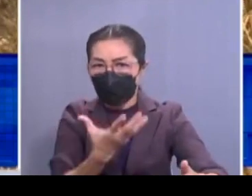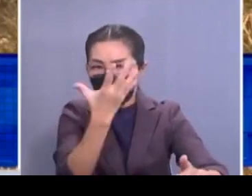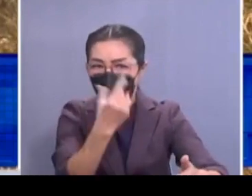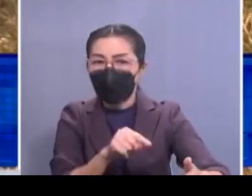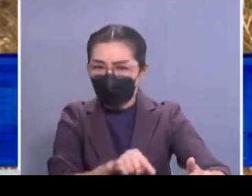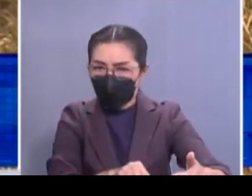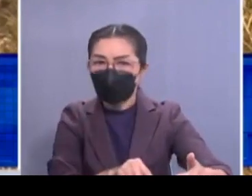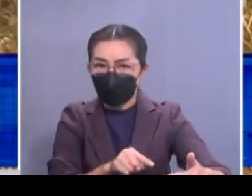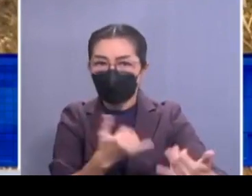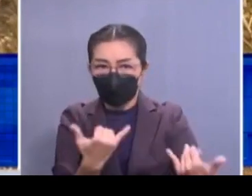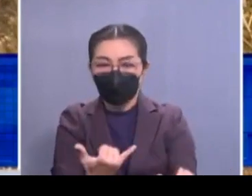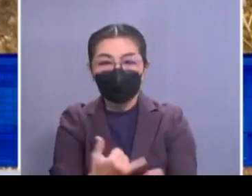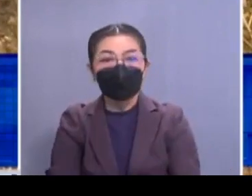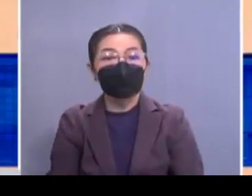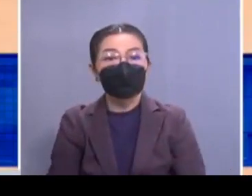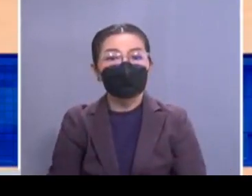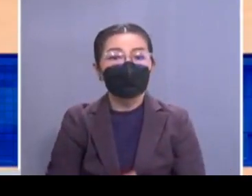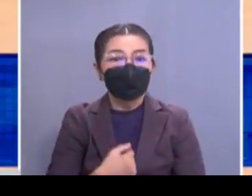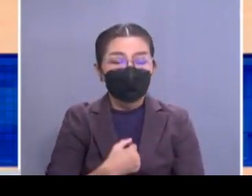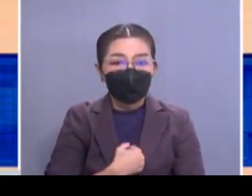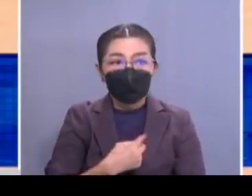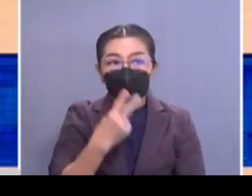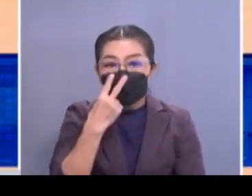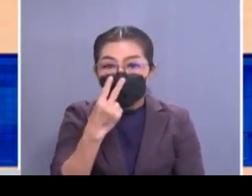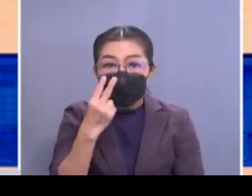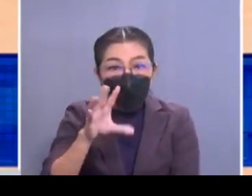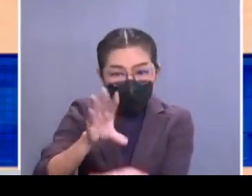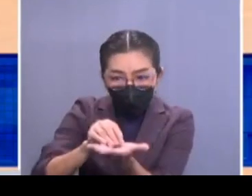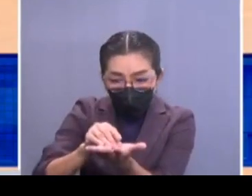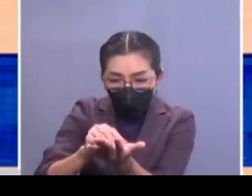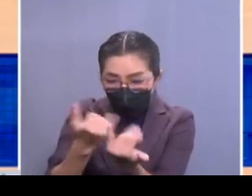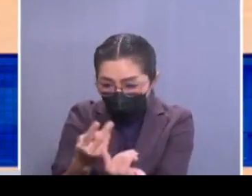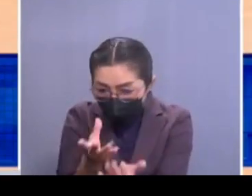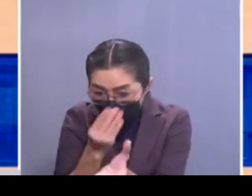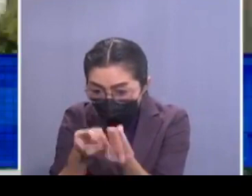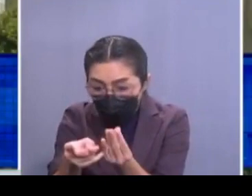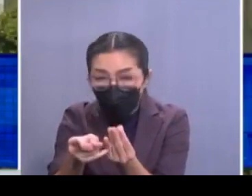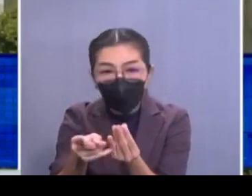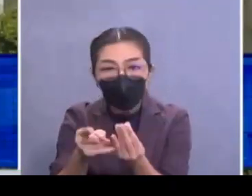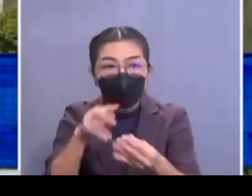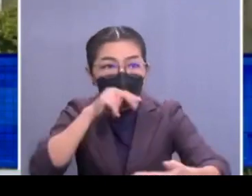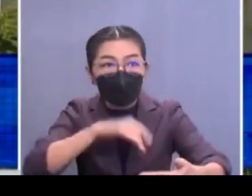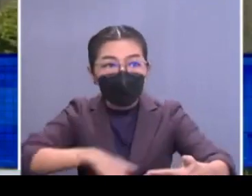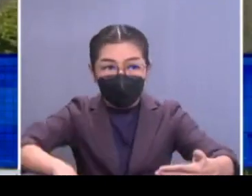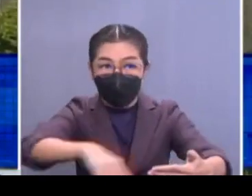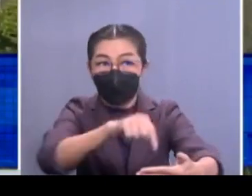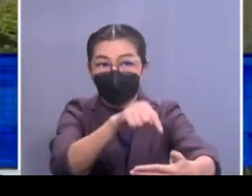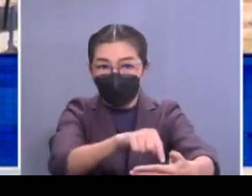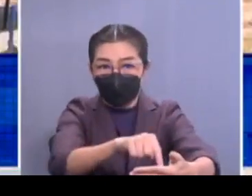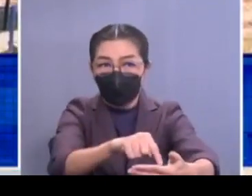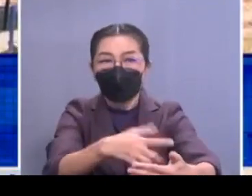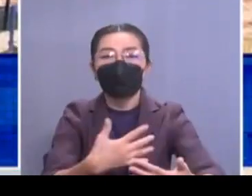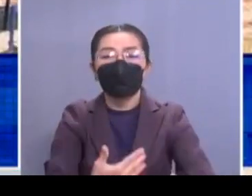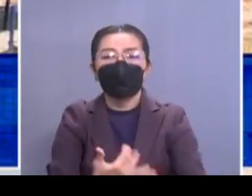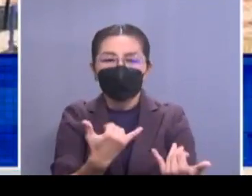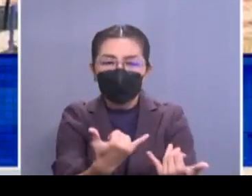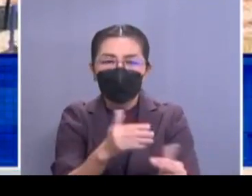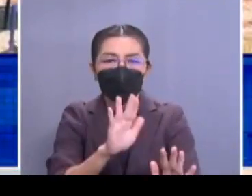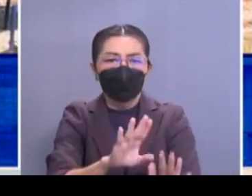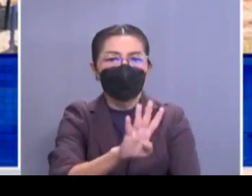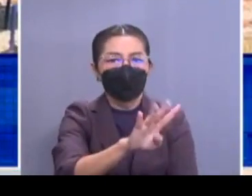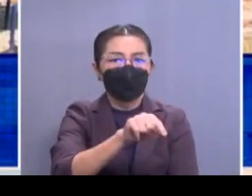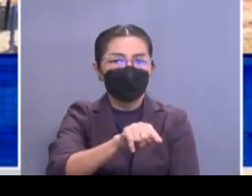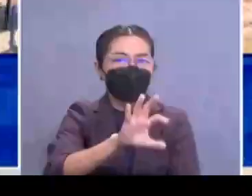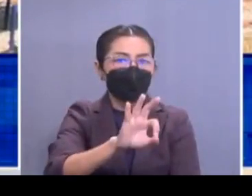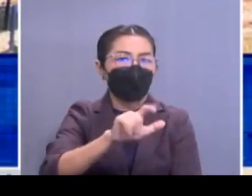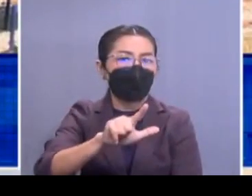างค่ะส่วนวันนี้ค่ะเราก็ตรวจสอบข้อมูลล่าสุดนะคะพบว่าปริมาณน้ำในอ่างเก็บน้ำลำเชียงไกรตอนล่างอยู่ที่